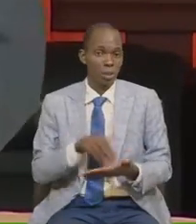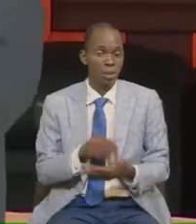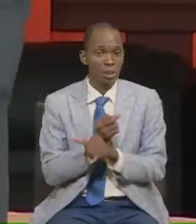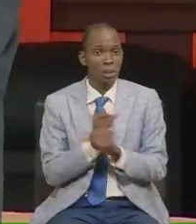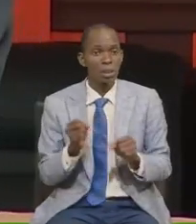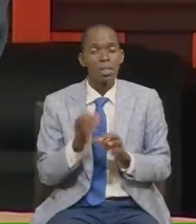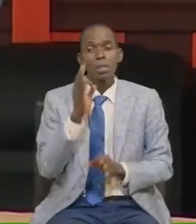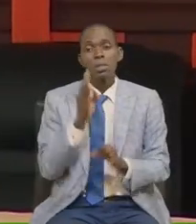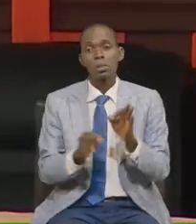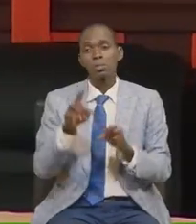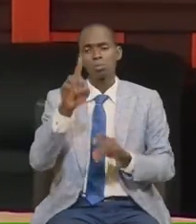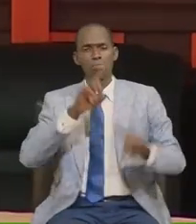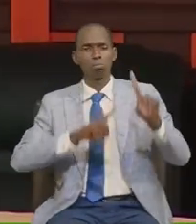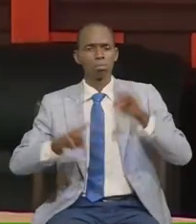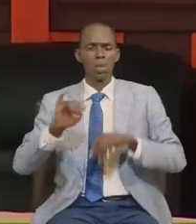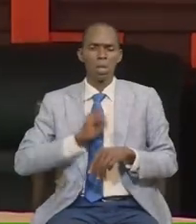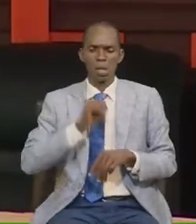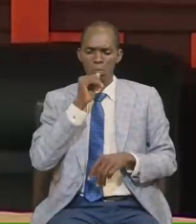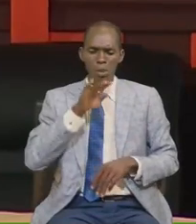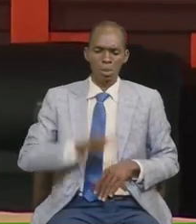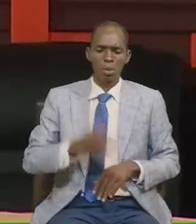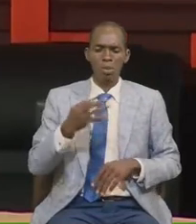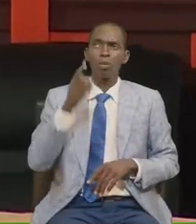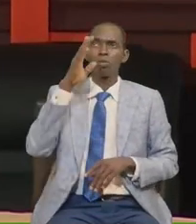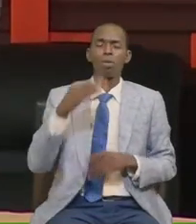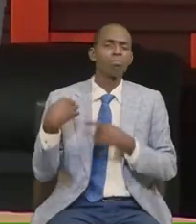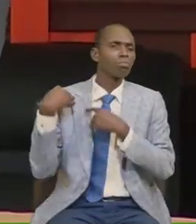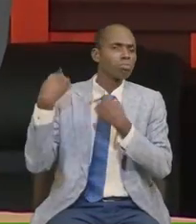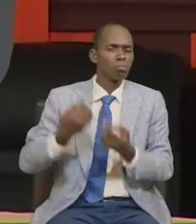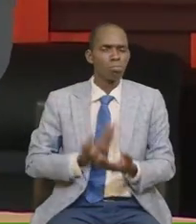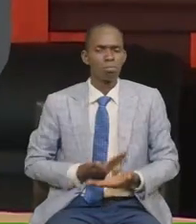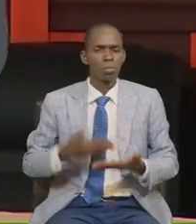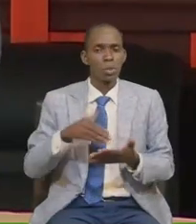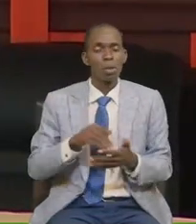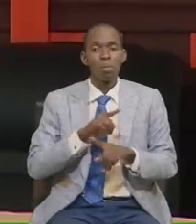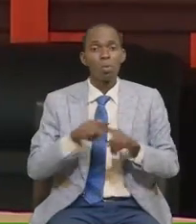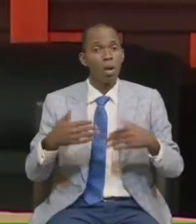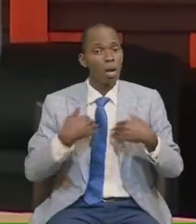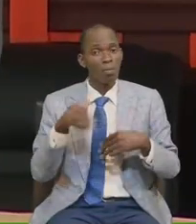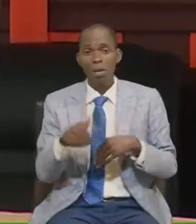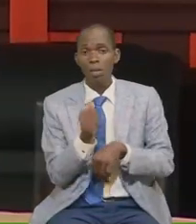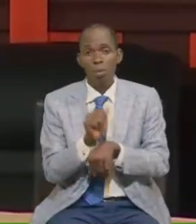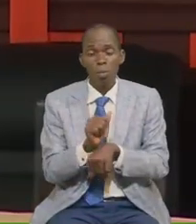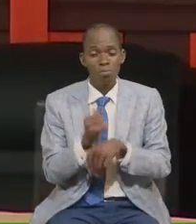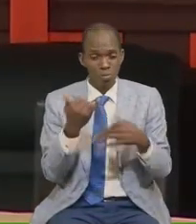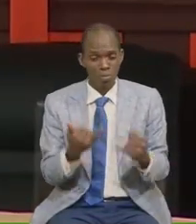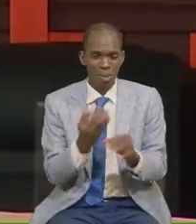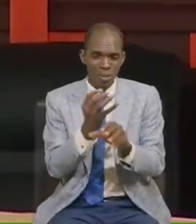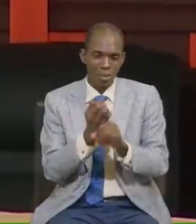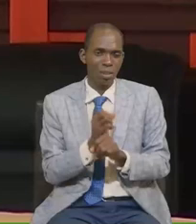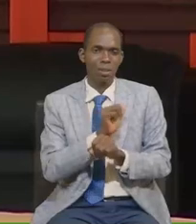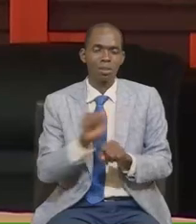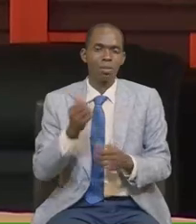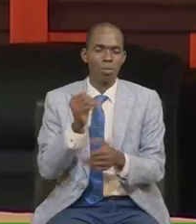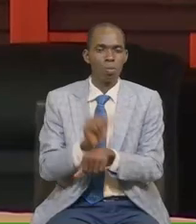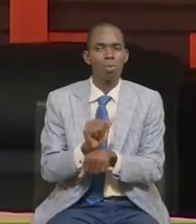Dieu et tu es né de nouveau il y a plusieurs années, mais tu n'as rien à faire, trouve quelque chose à faire. Tu dois prendre soin de